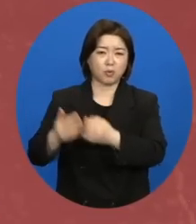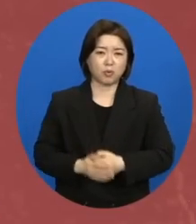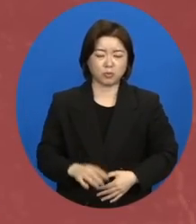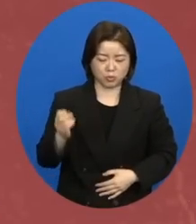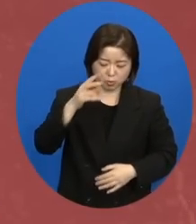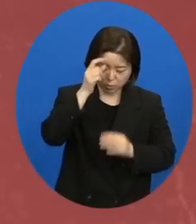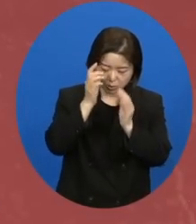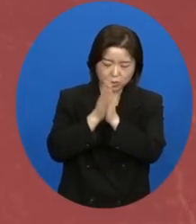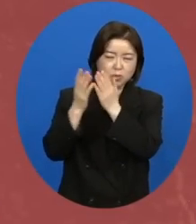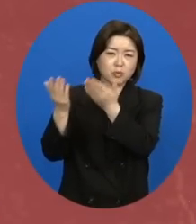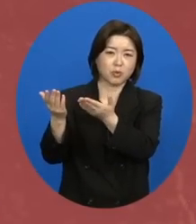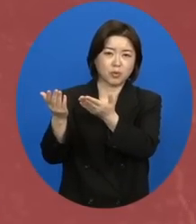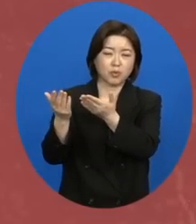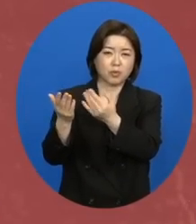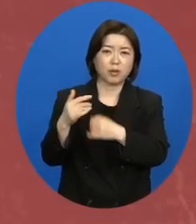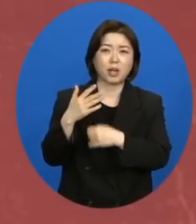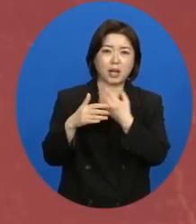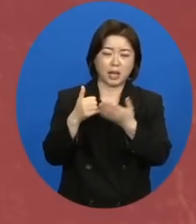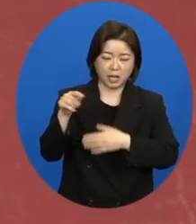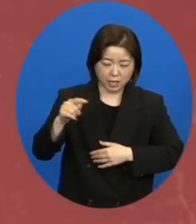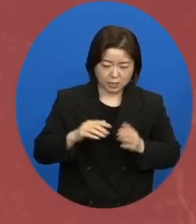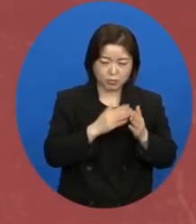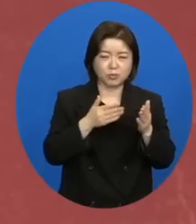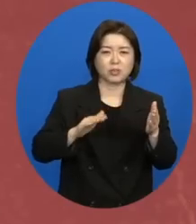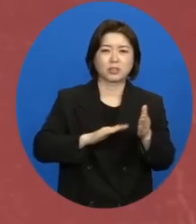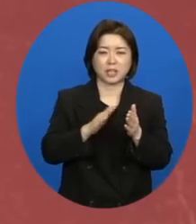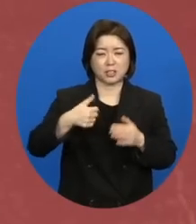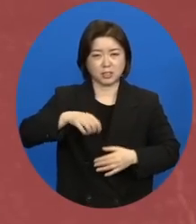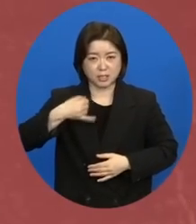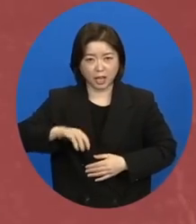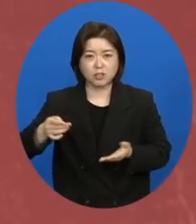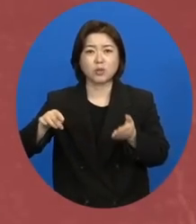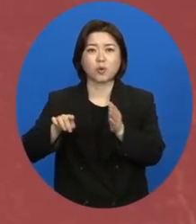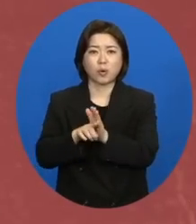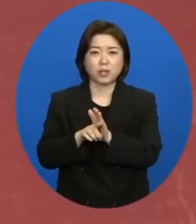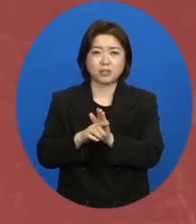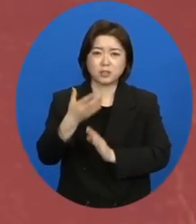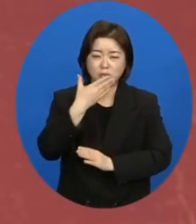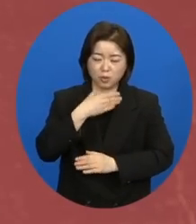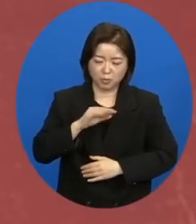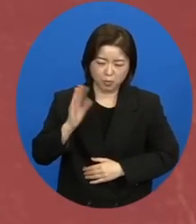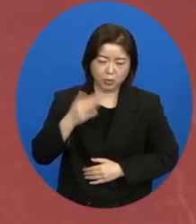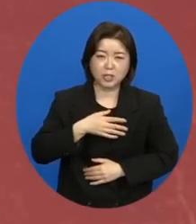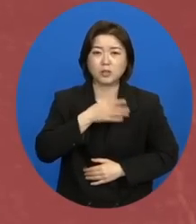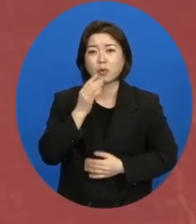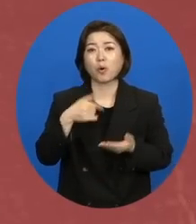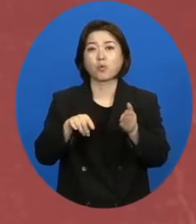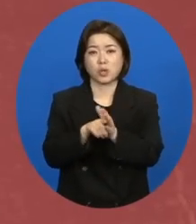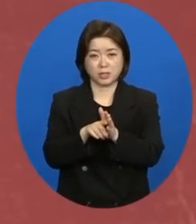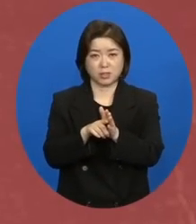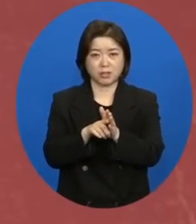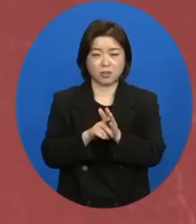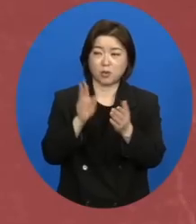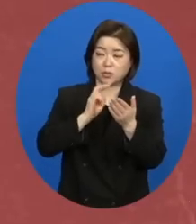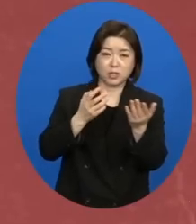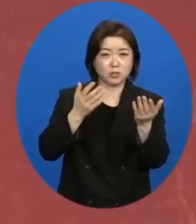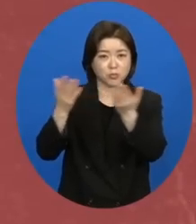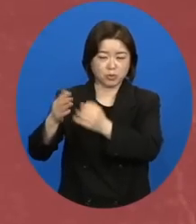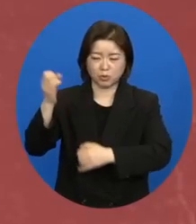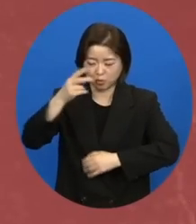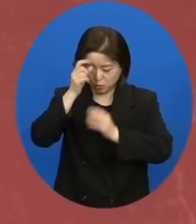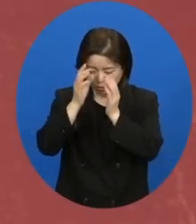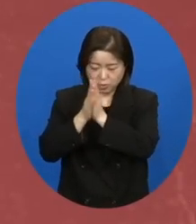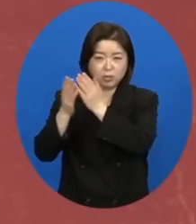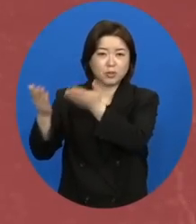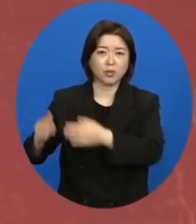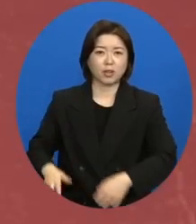기도하다가 하나님 앞에 기도하죠. 가정을 위해서, 자녀를 위해서, 복된 노후를 위해서, 그리고 찬송 부르고 또